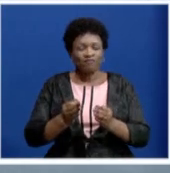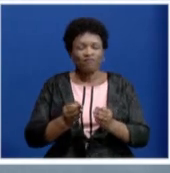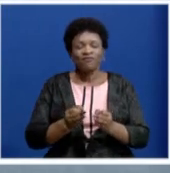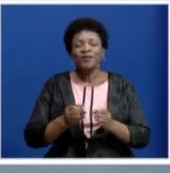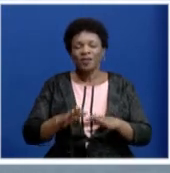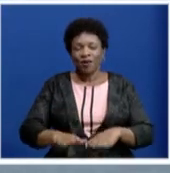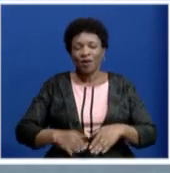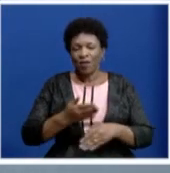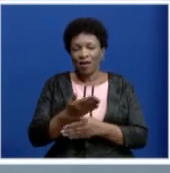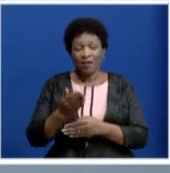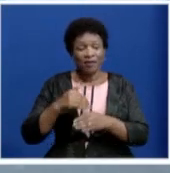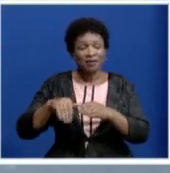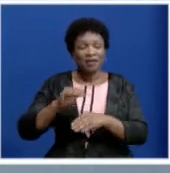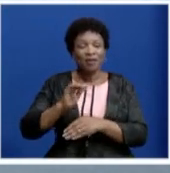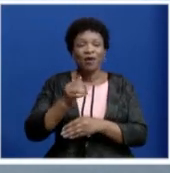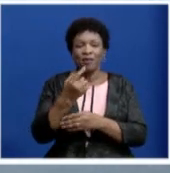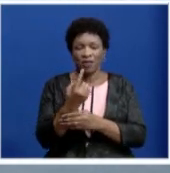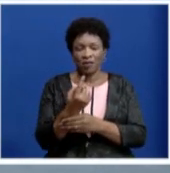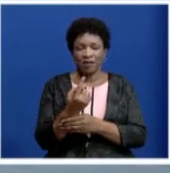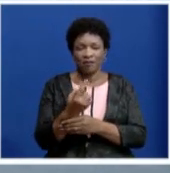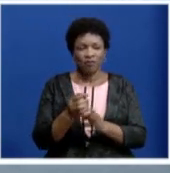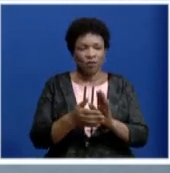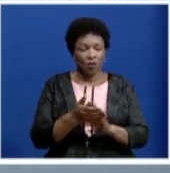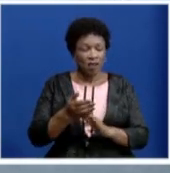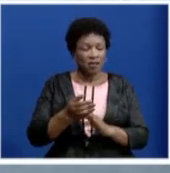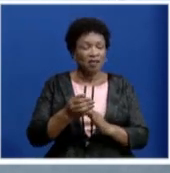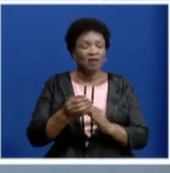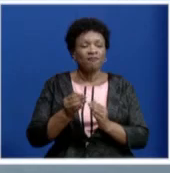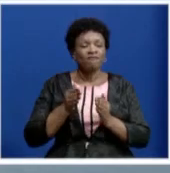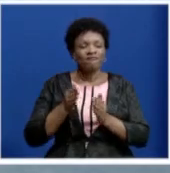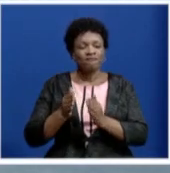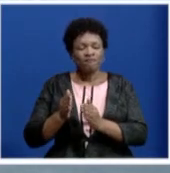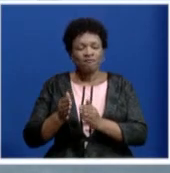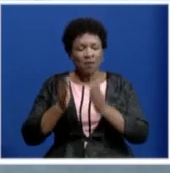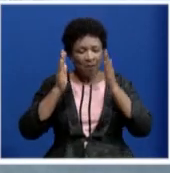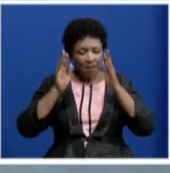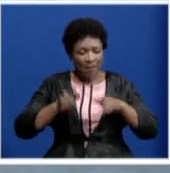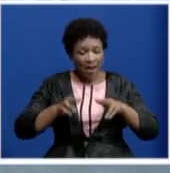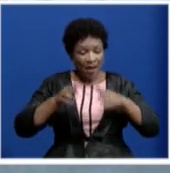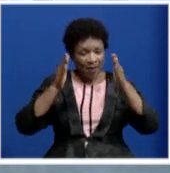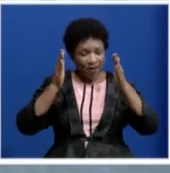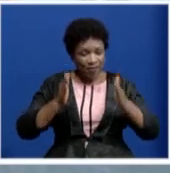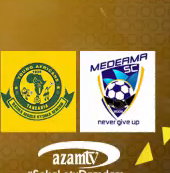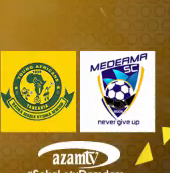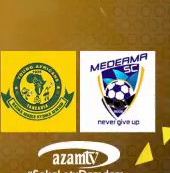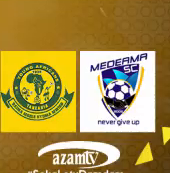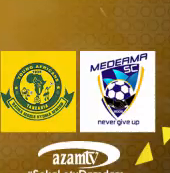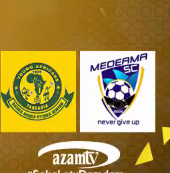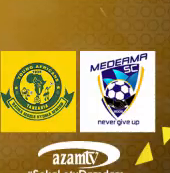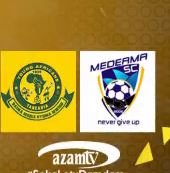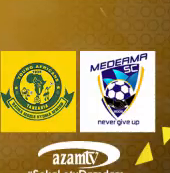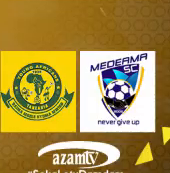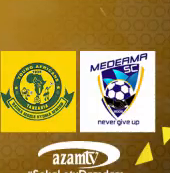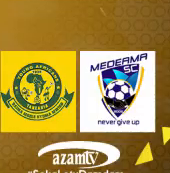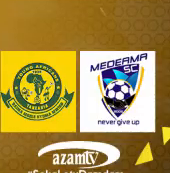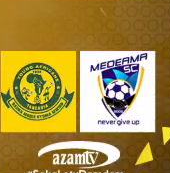ni zaidi ya mwaka mmoja sasa tangu mahak kuu masara kuu kuan kusa kesi ya wabe wa viti maal 19